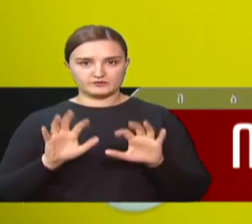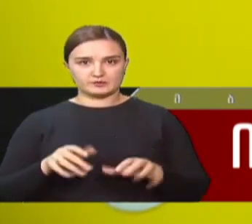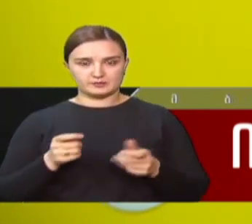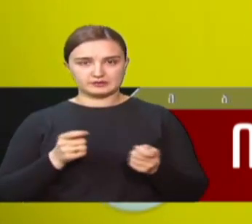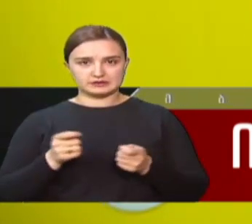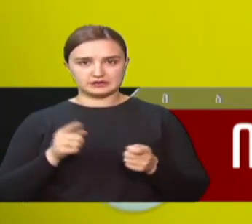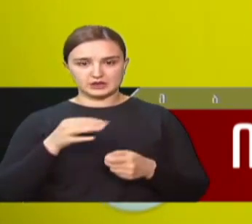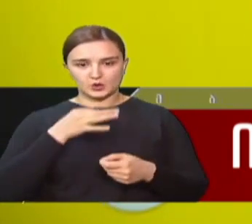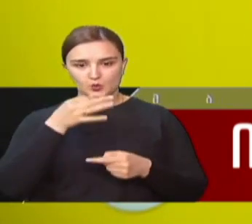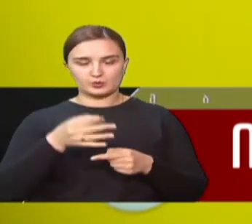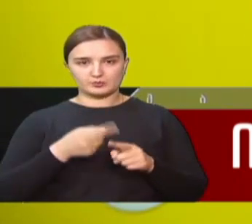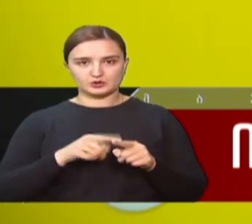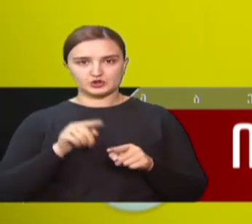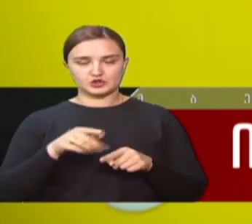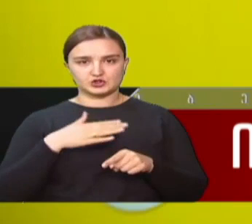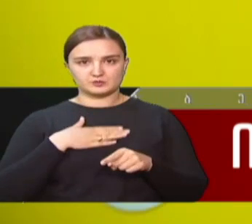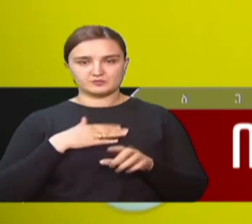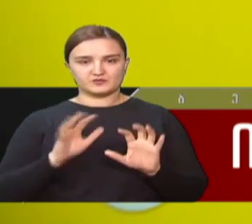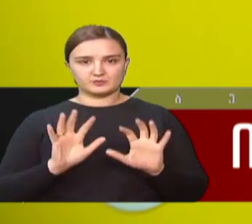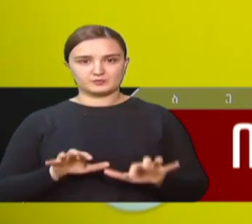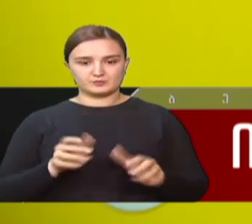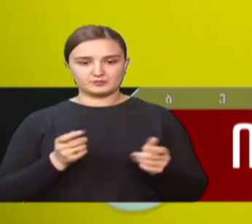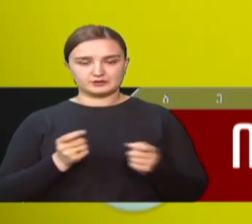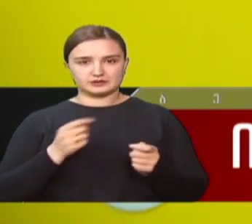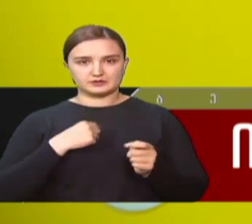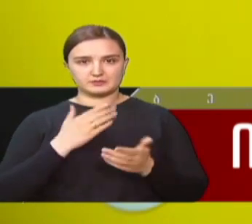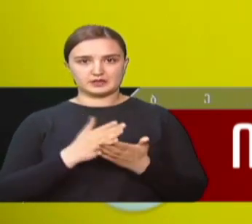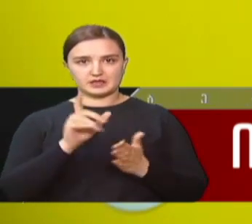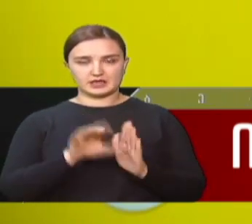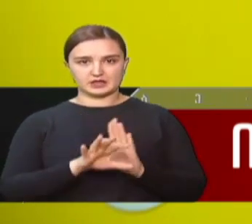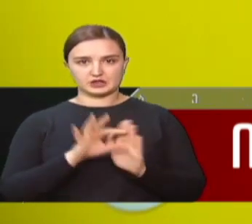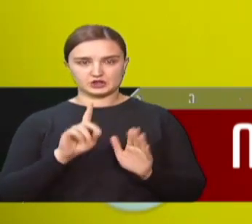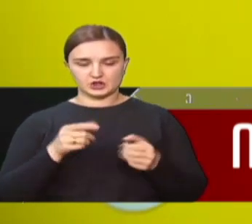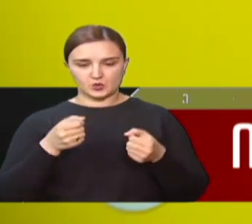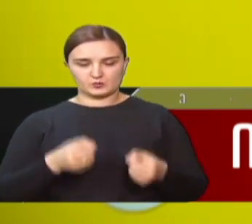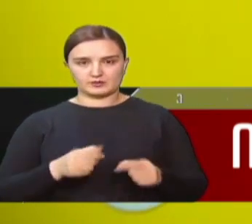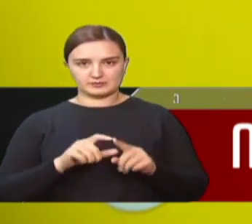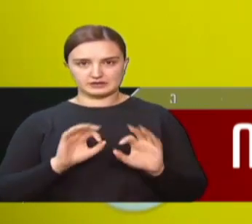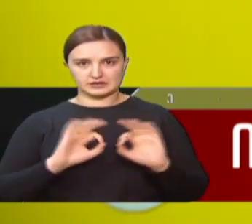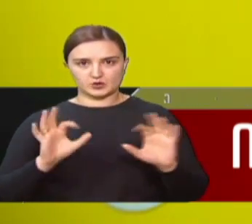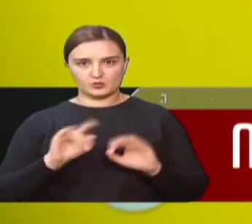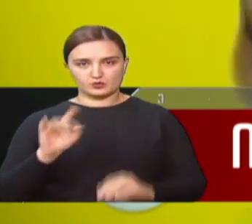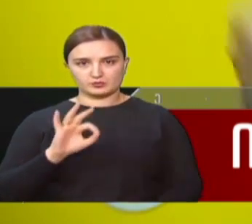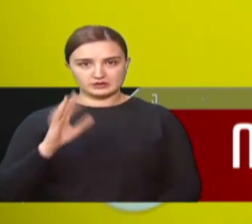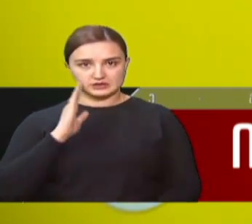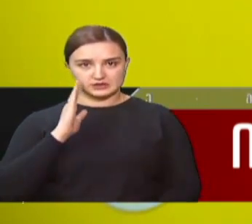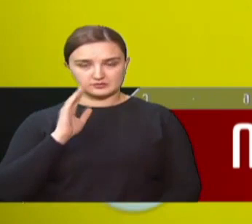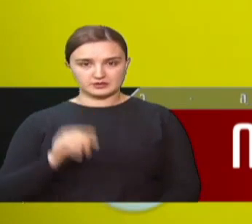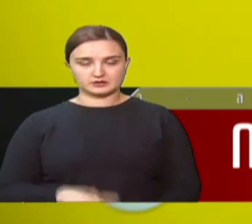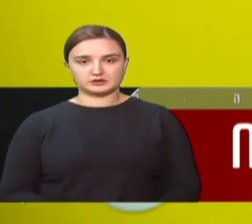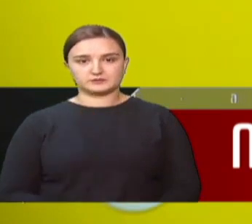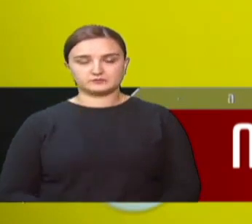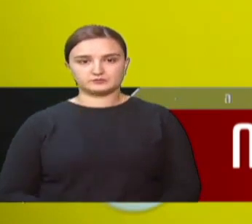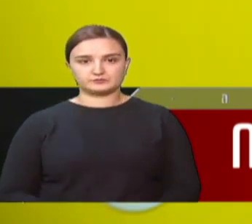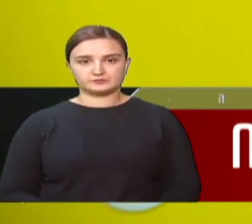ამადლის მას, რომ და ეუბნება, რომ შენ ჩემი პრეზიდენტი ხარ, რომ მე აგირჩიეო და რა უფლებით ლაპარაკობს სიმართლესო, სიმართლის